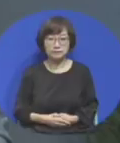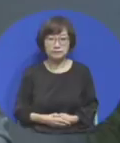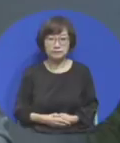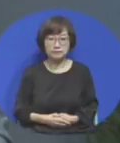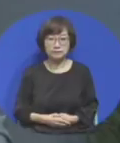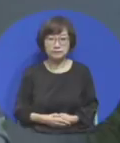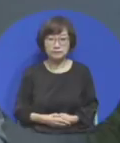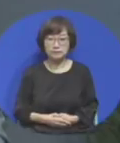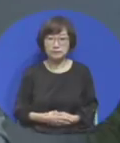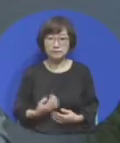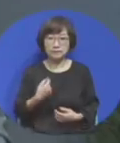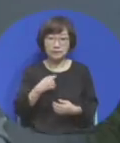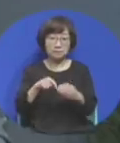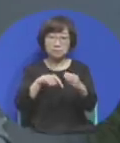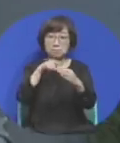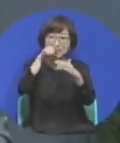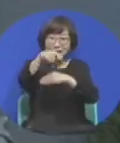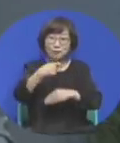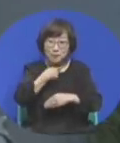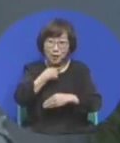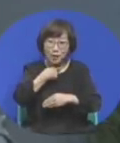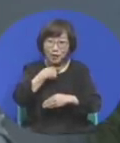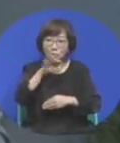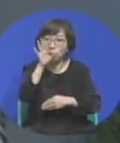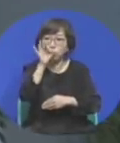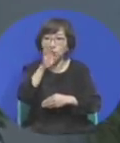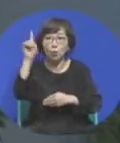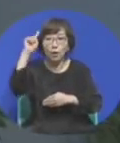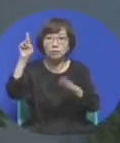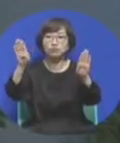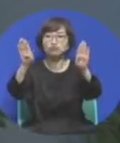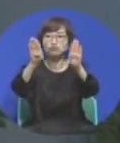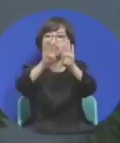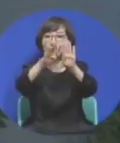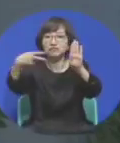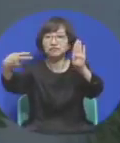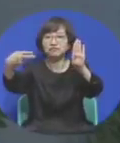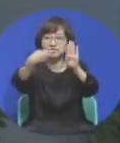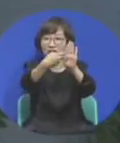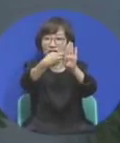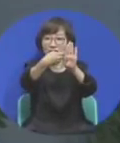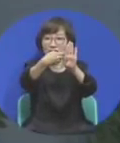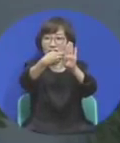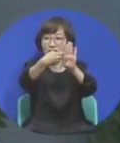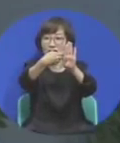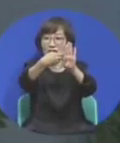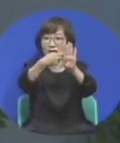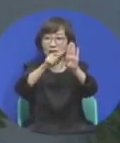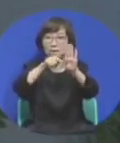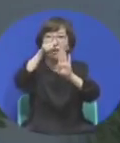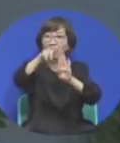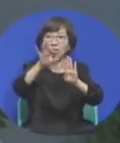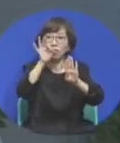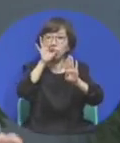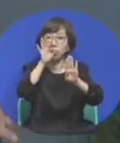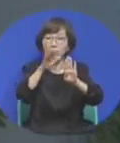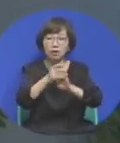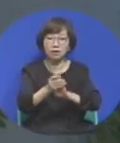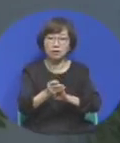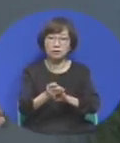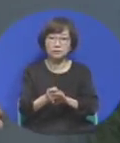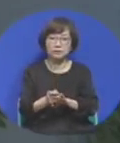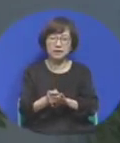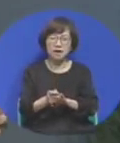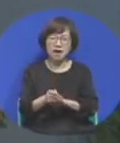밖에서 잠가놨기 때문에 난 나고 싶다 나갈 수 있는 거 아니에요. And because the lock is on the outside of the door, even if they choose to come out, they can't come out. 막 어떤 사람 막